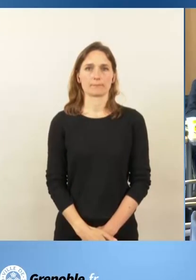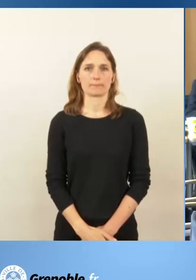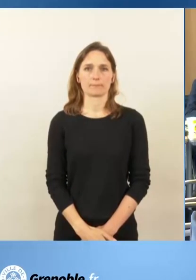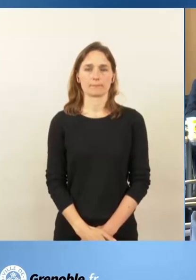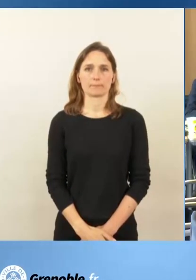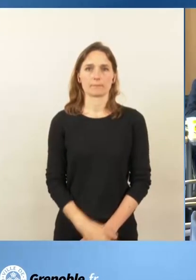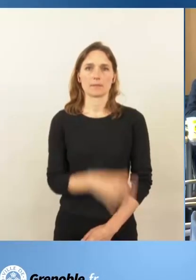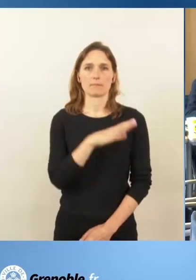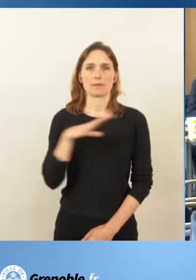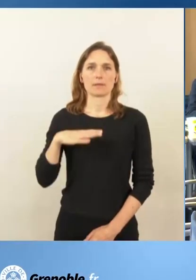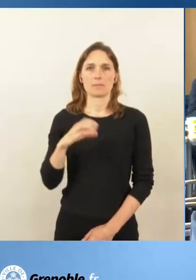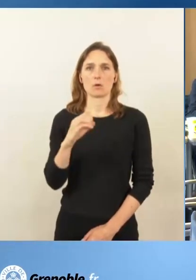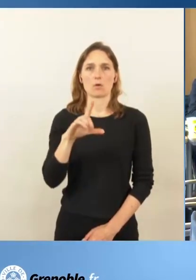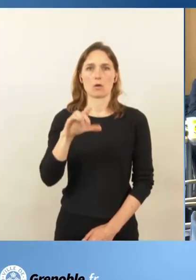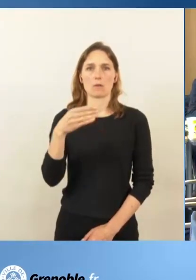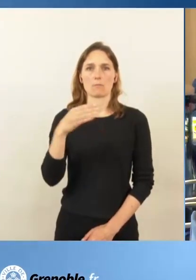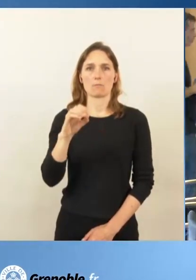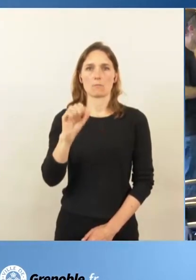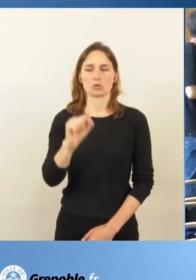Anne-Sophie Olmos